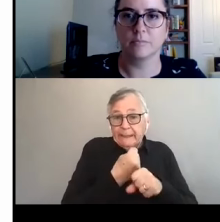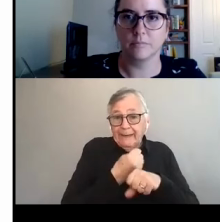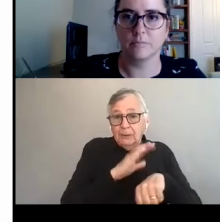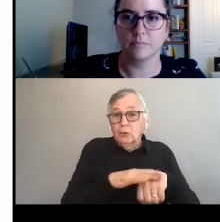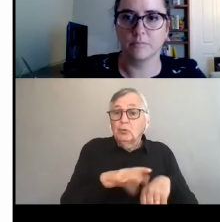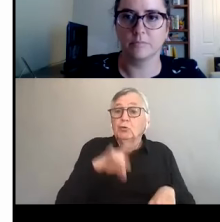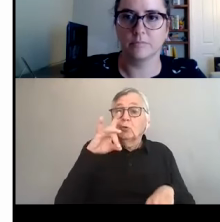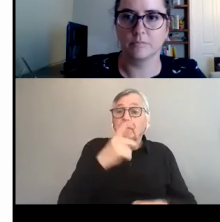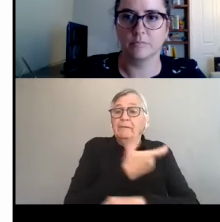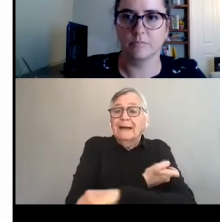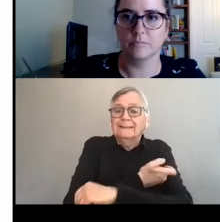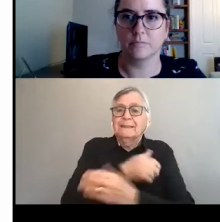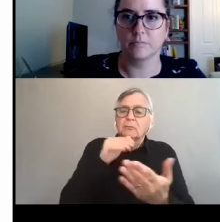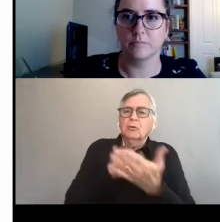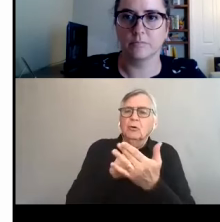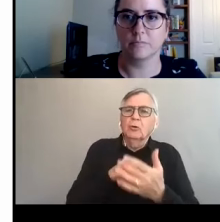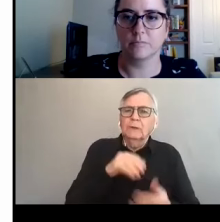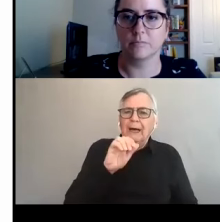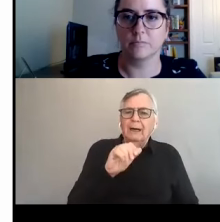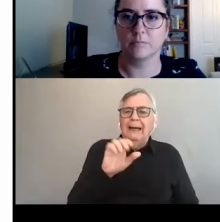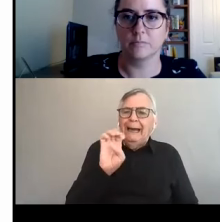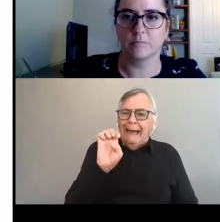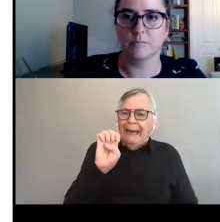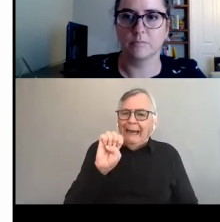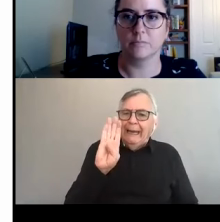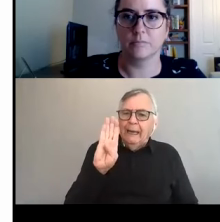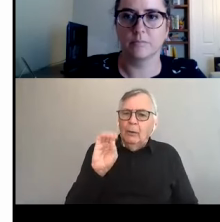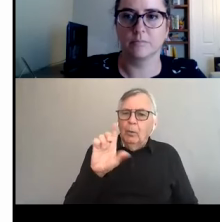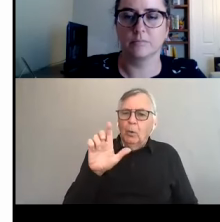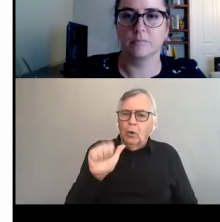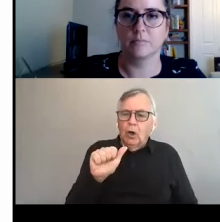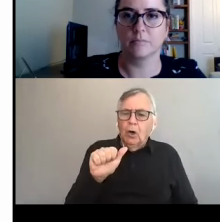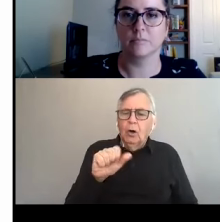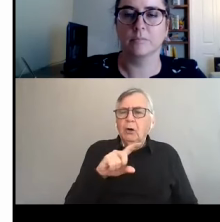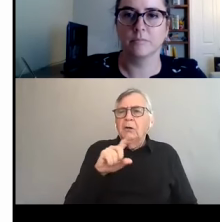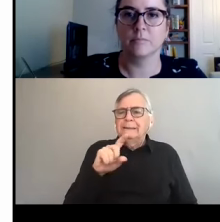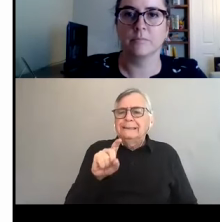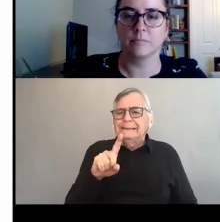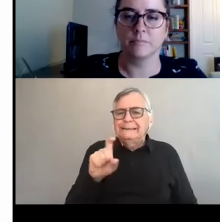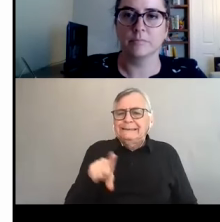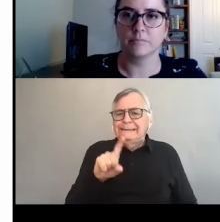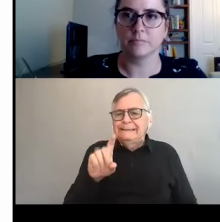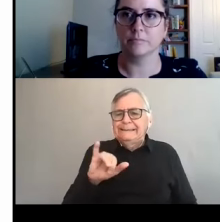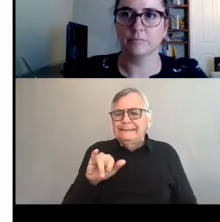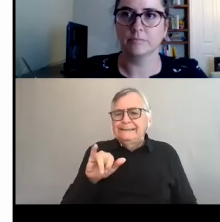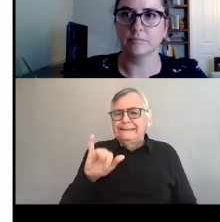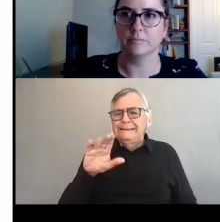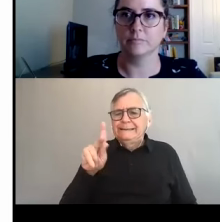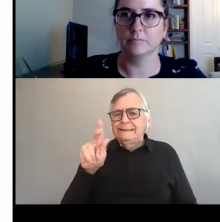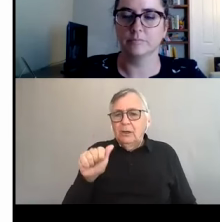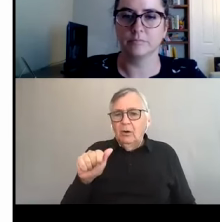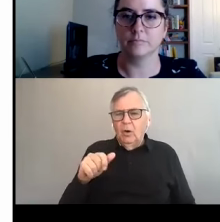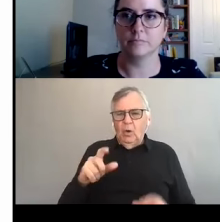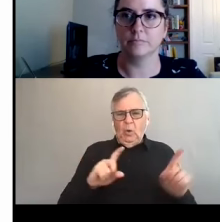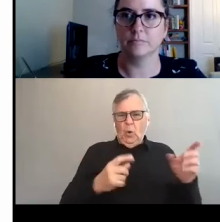des vaccins contre la Zika, contre Ebola, puis contre d'autres virus. Donc, pour les gens qui ont peur parce qu'ils disent